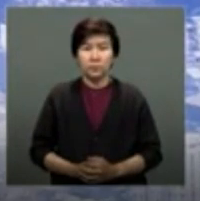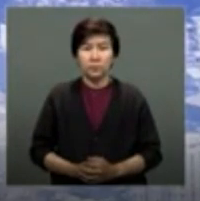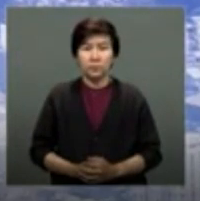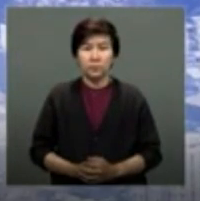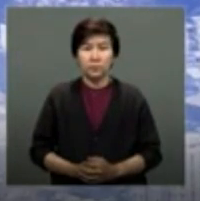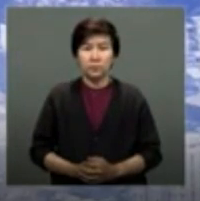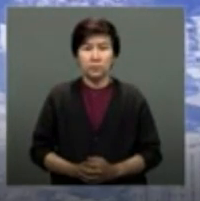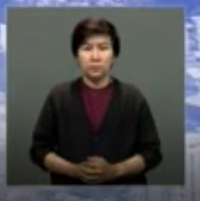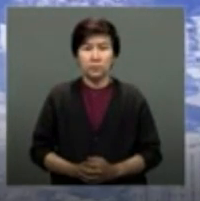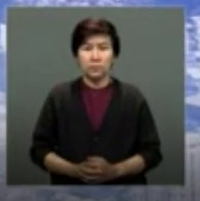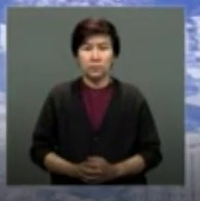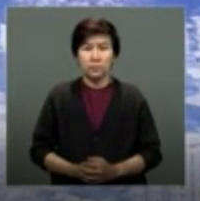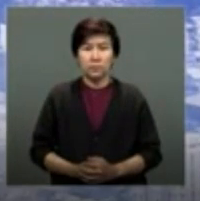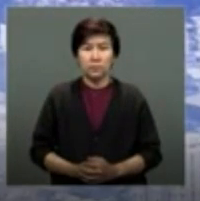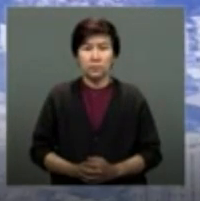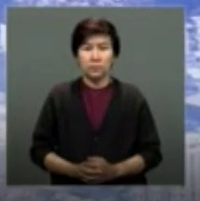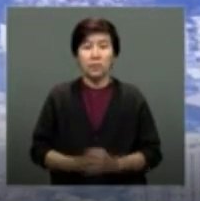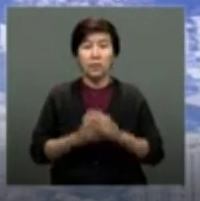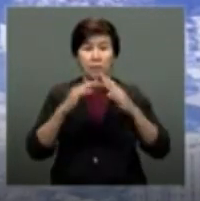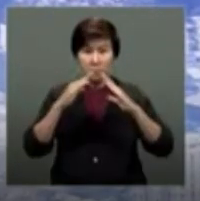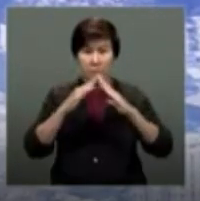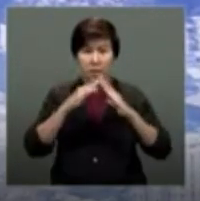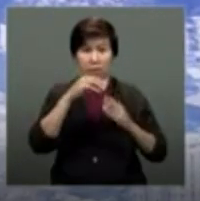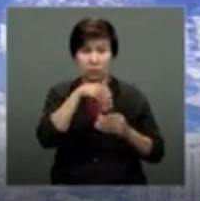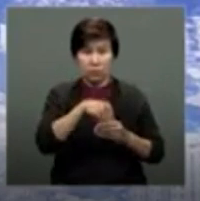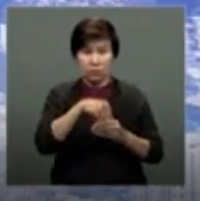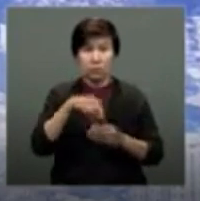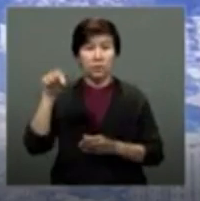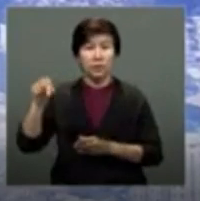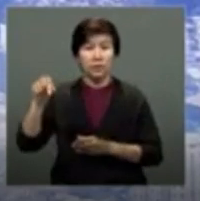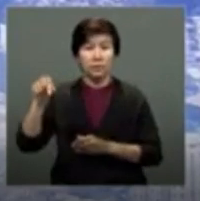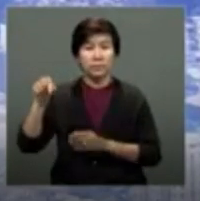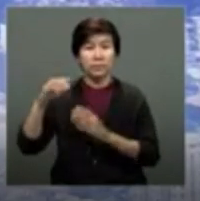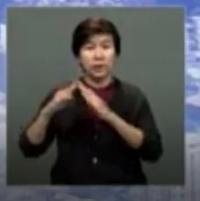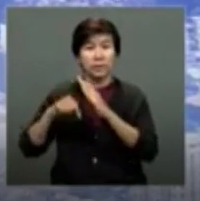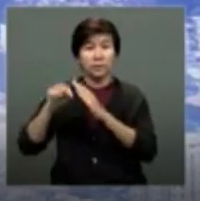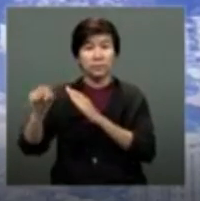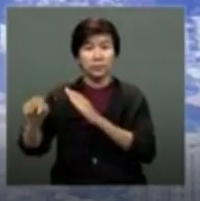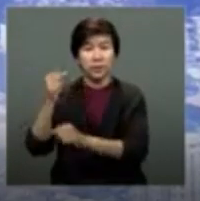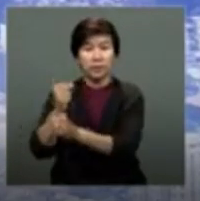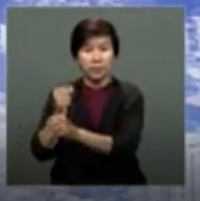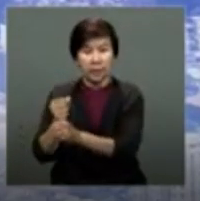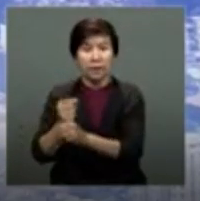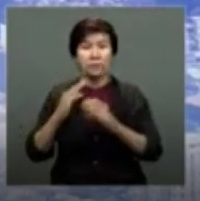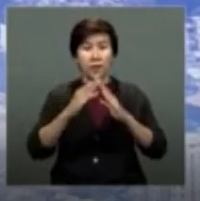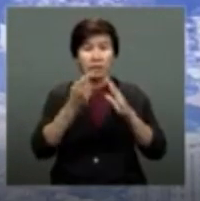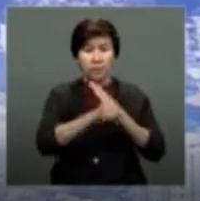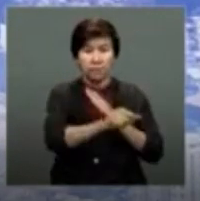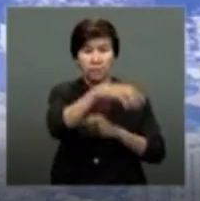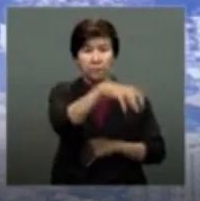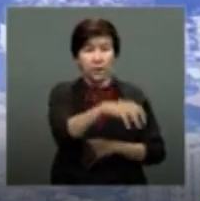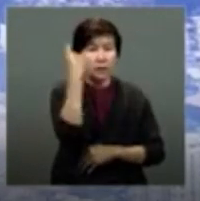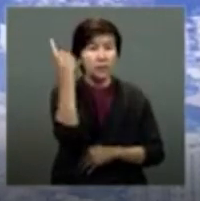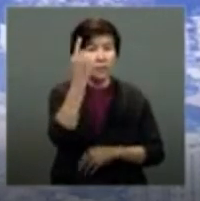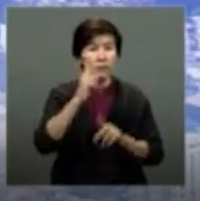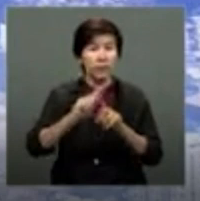ครับท่านผู้ชมครับอยู่ที่บ้านหรืออยู่ที่ทำงานหรือไปเที่ยวห้างใดๆก็แล้วแต่นะครับให้สวมหน้าก